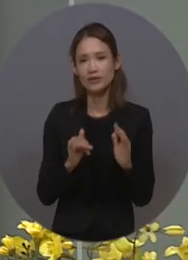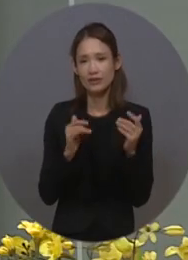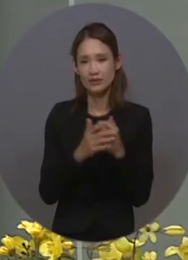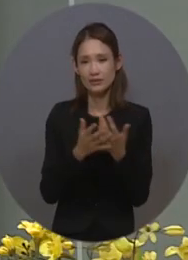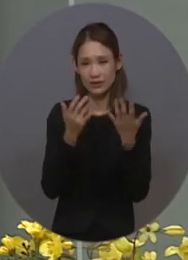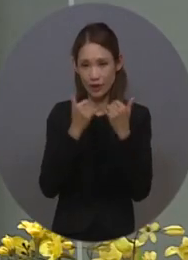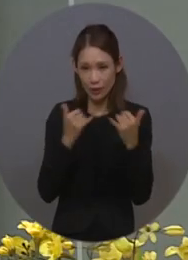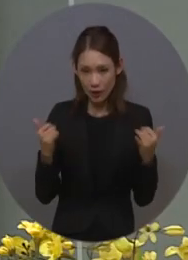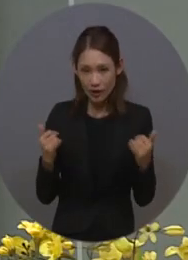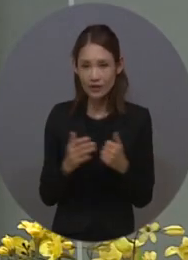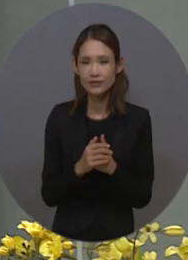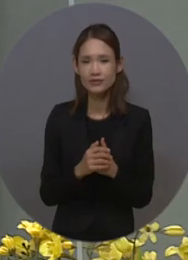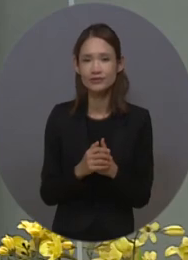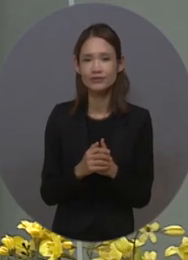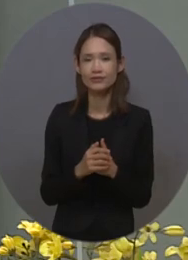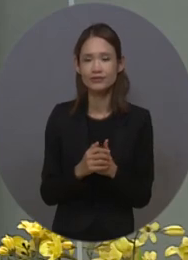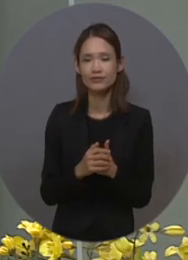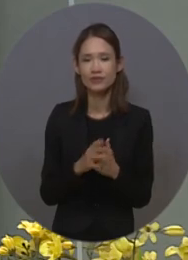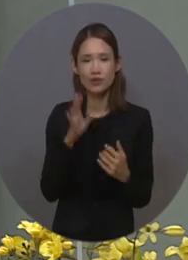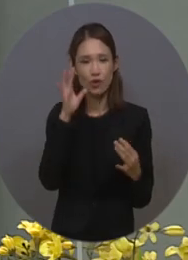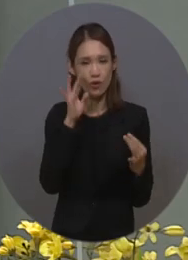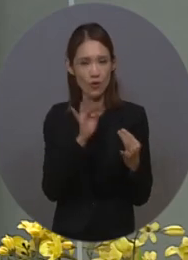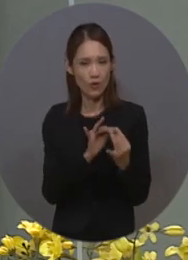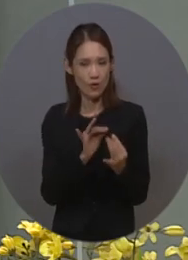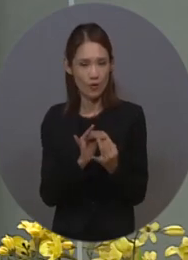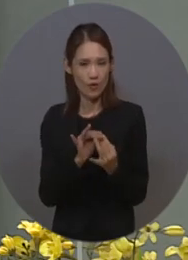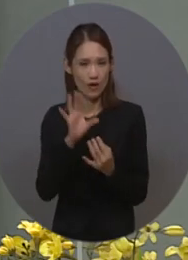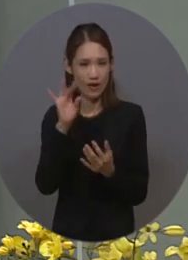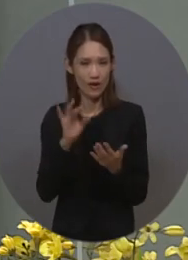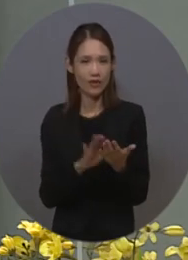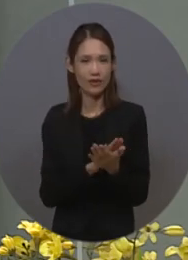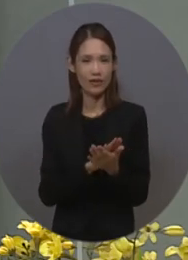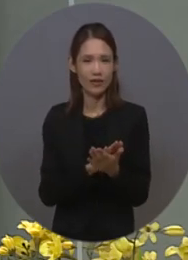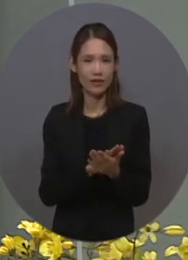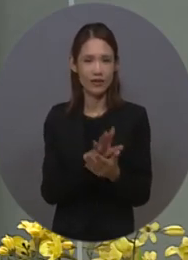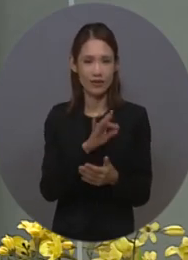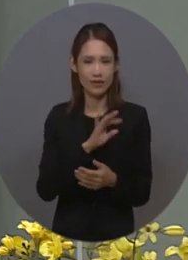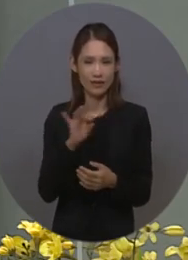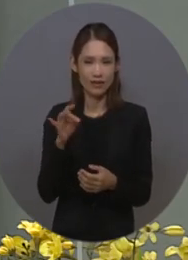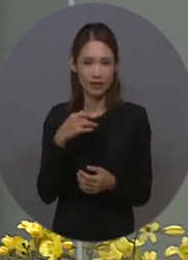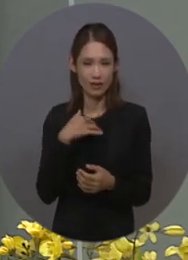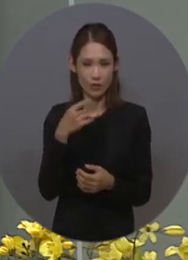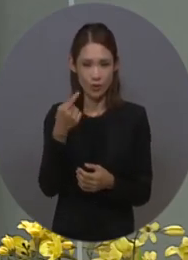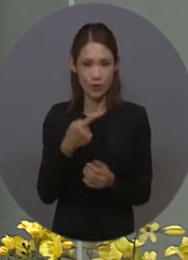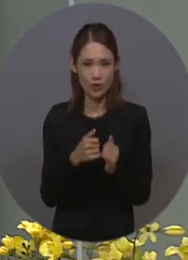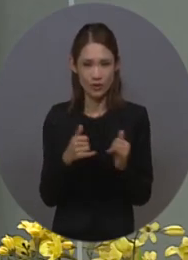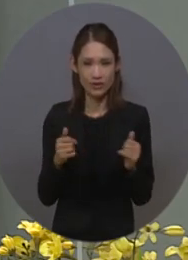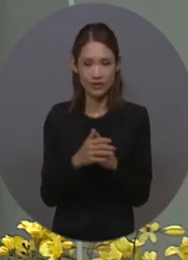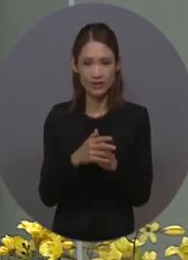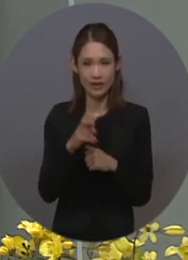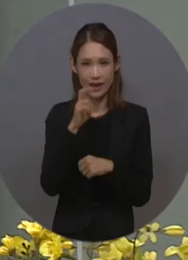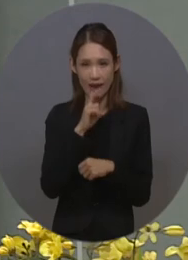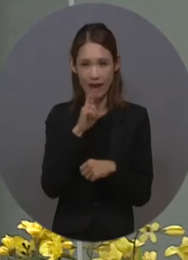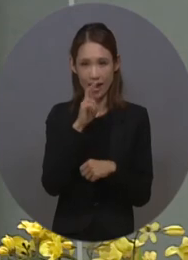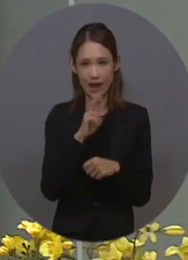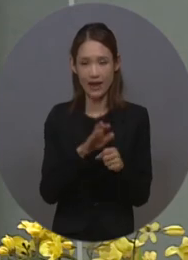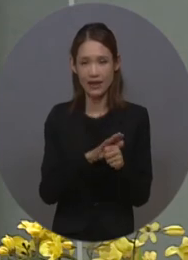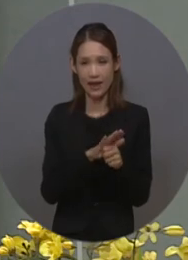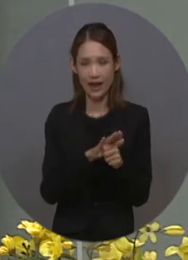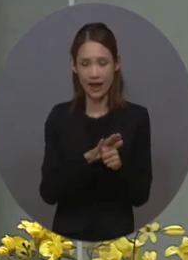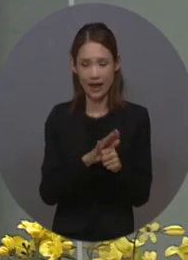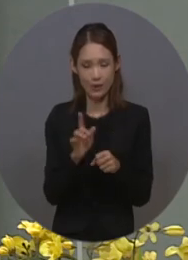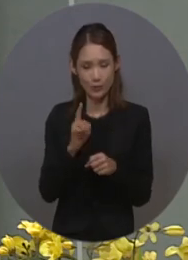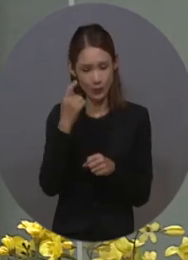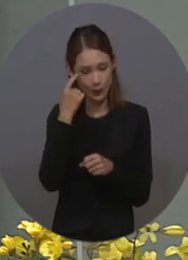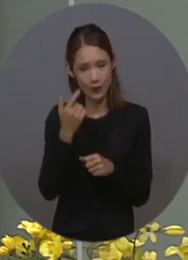우리의 시청자분들과 공감대가 얼마만큼 잘 어울릴까 해서 제가 가끔 오시는 분들한테